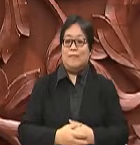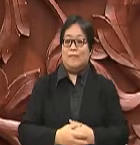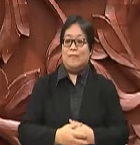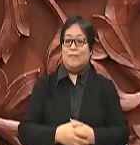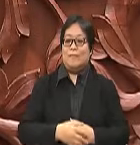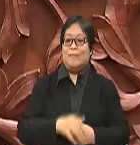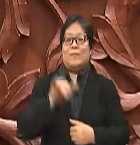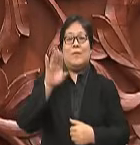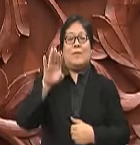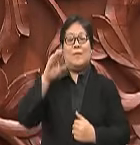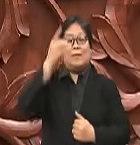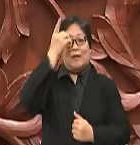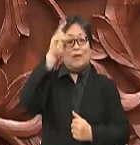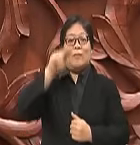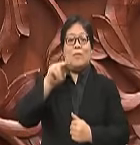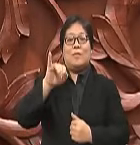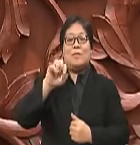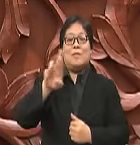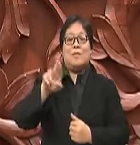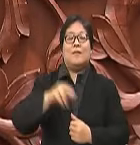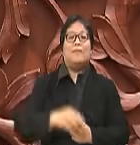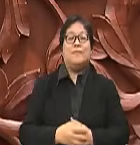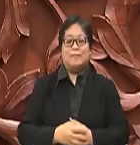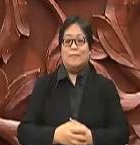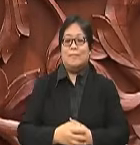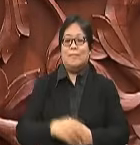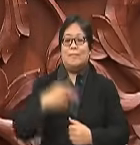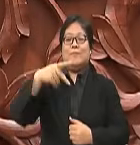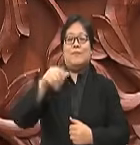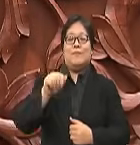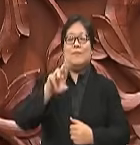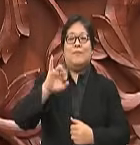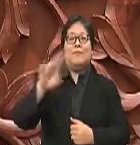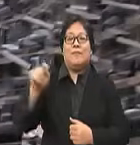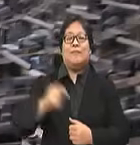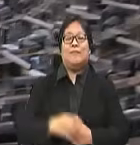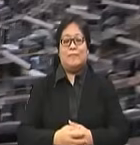Datuk Muhammad Nizam Haji Zakaria farich